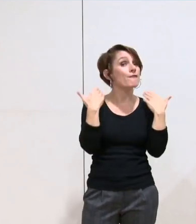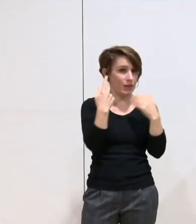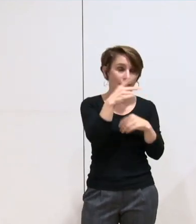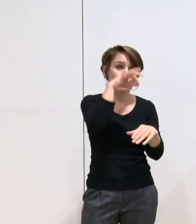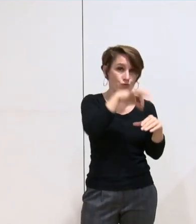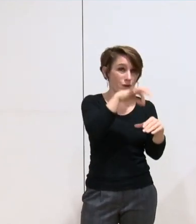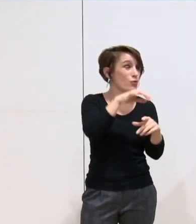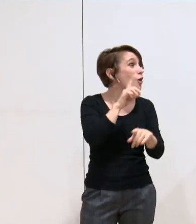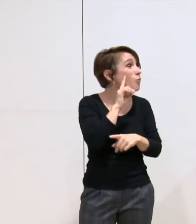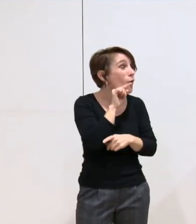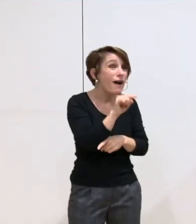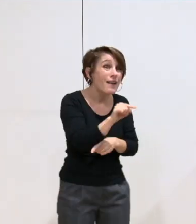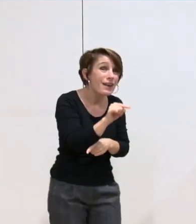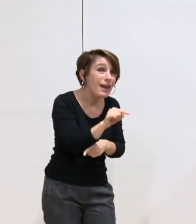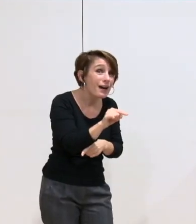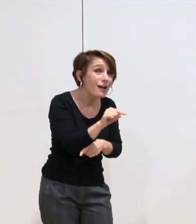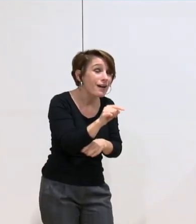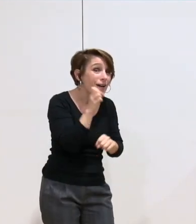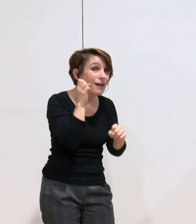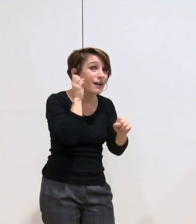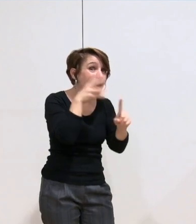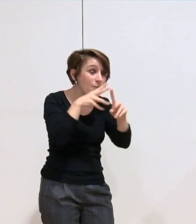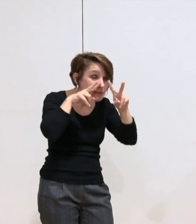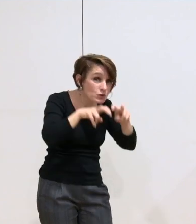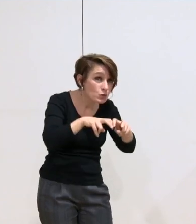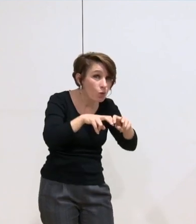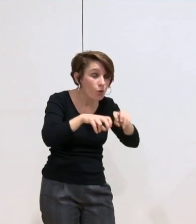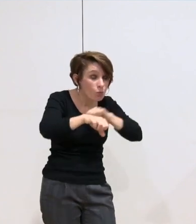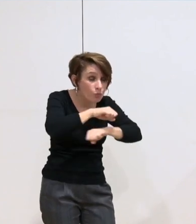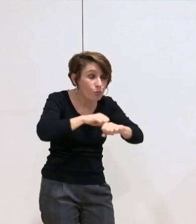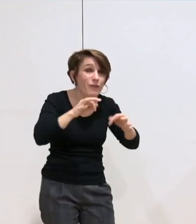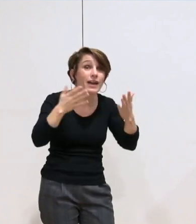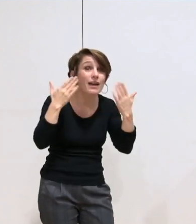ne s'agit que des frais de déplacement des élus.